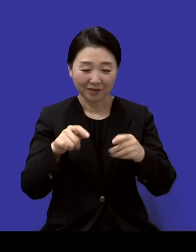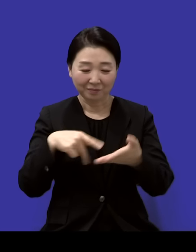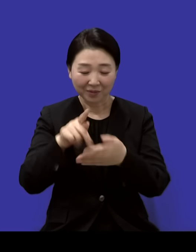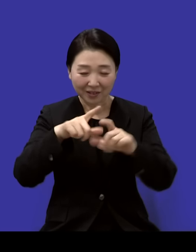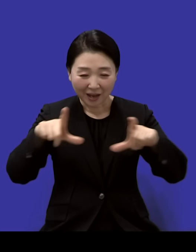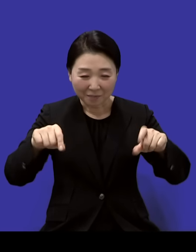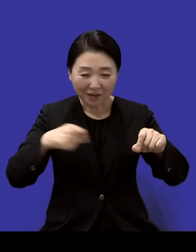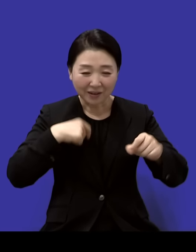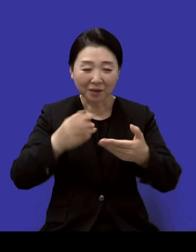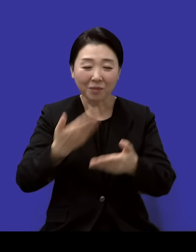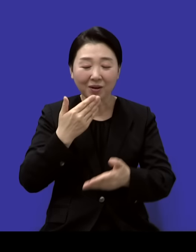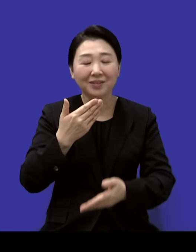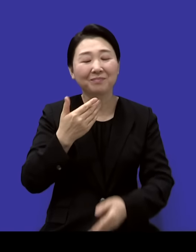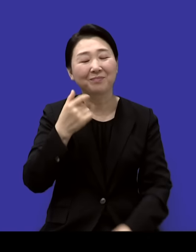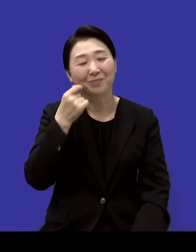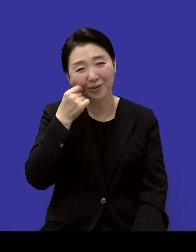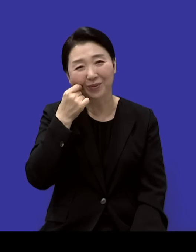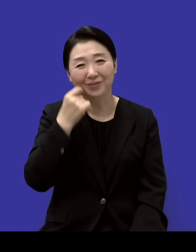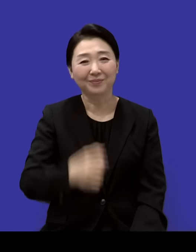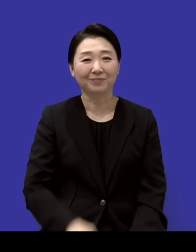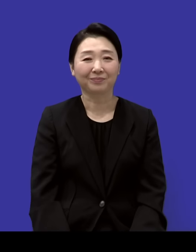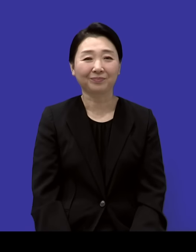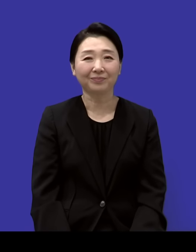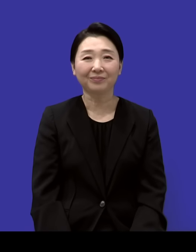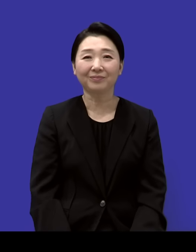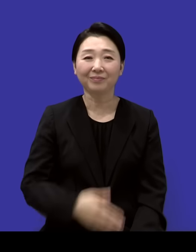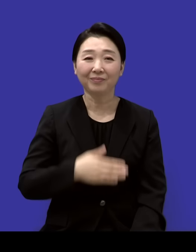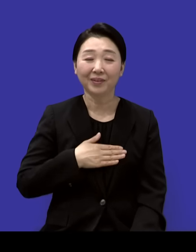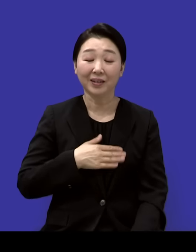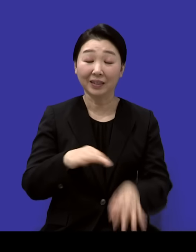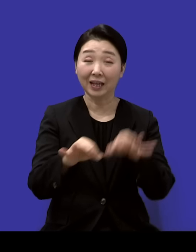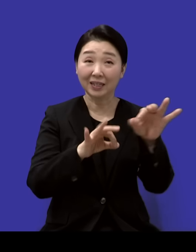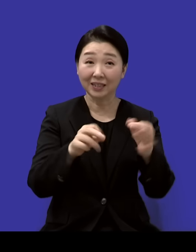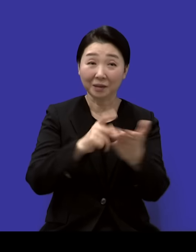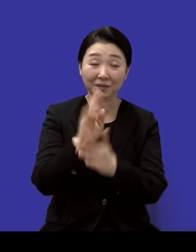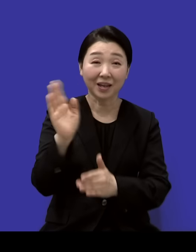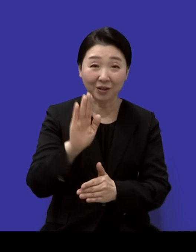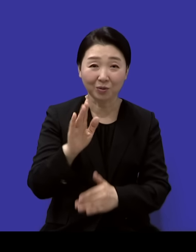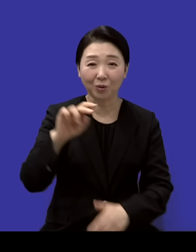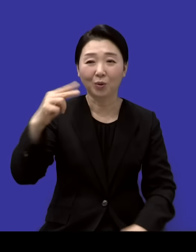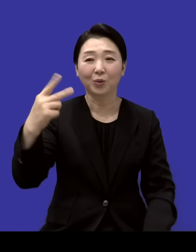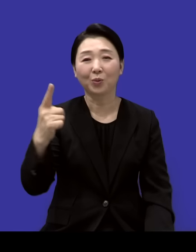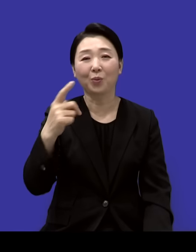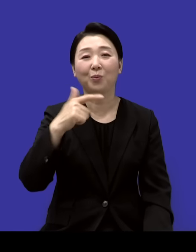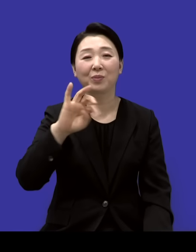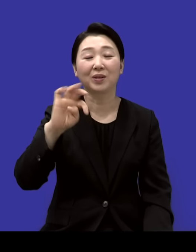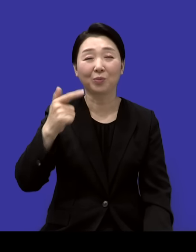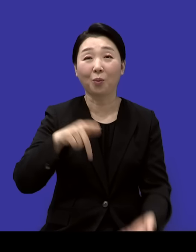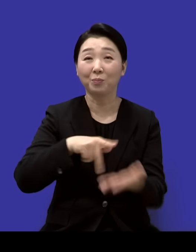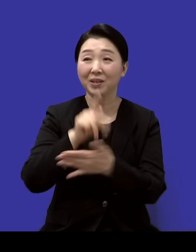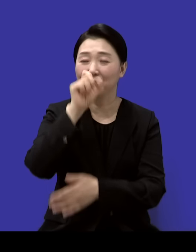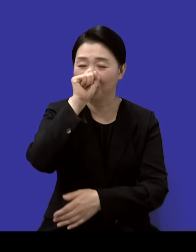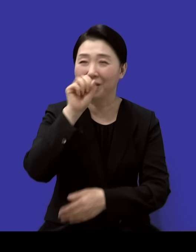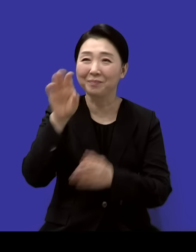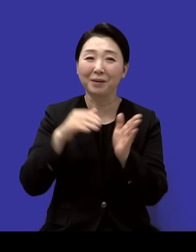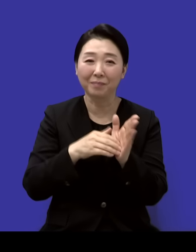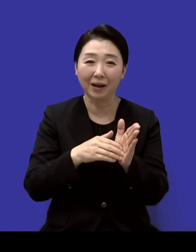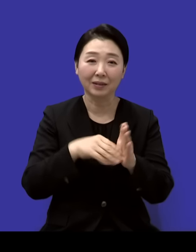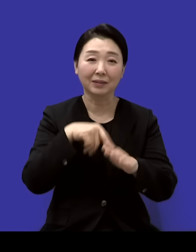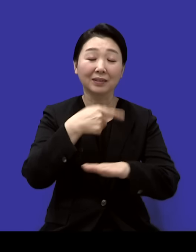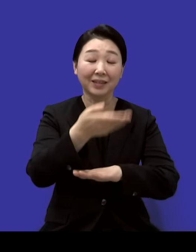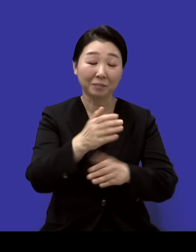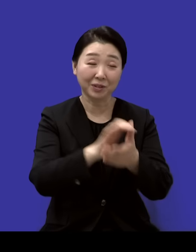전도사가 손을 댑니까? 전 못 먹습니다. 그리고 저 시장 피자 말고 도미노 좋아해요. 이러면서 나왔거든요. 그래서 나왔는데 다음날 친구들이